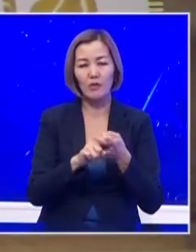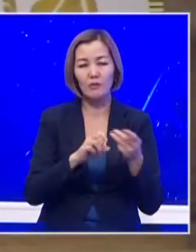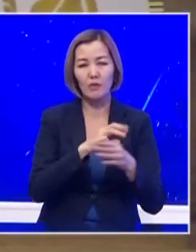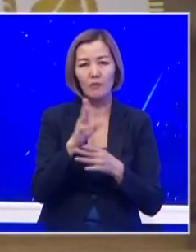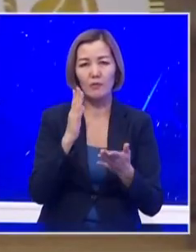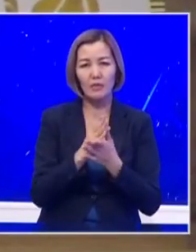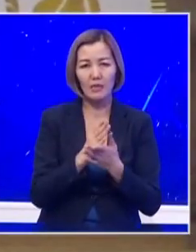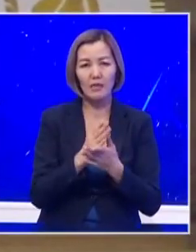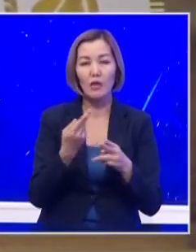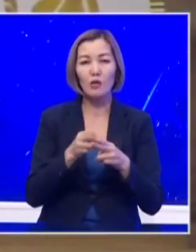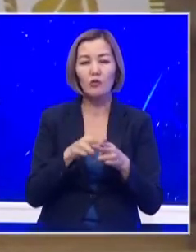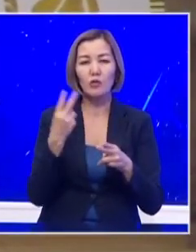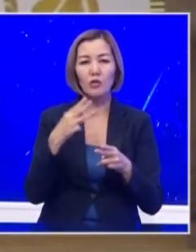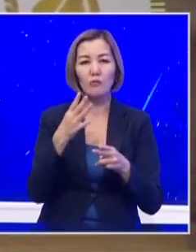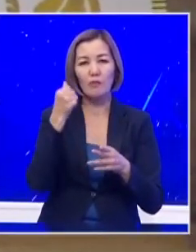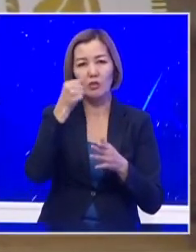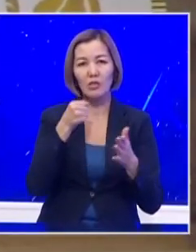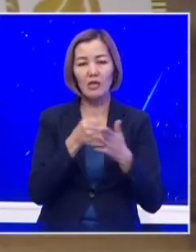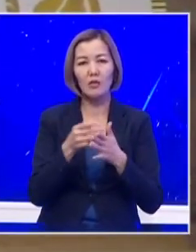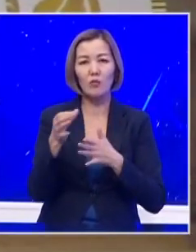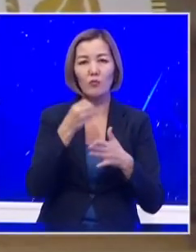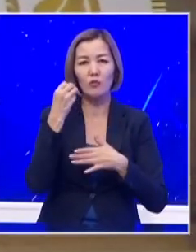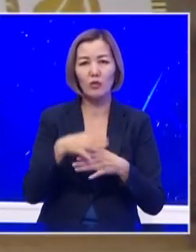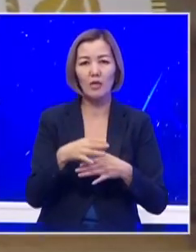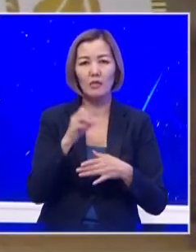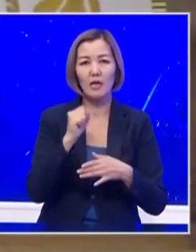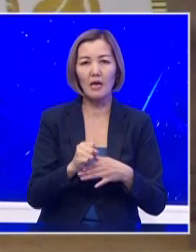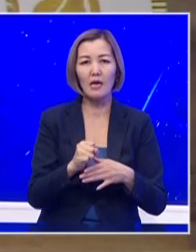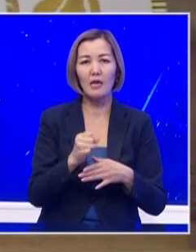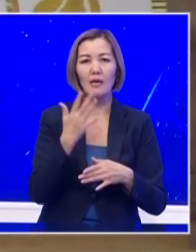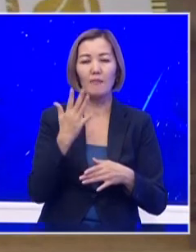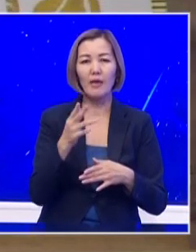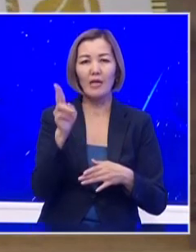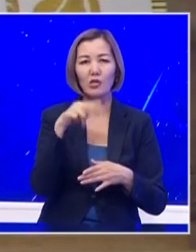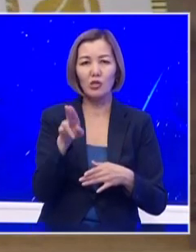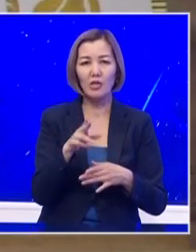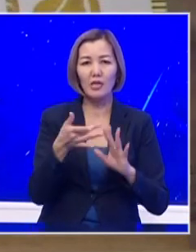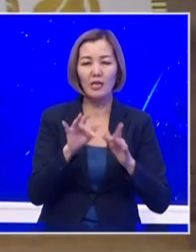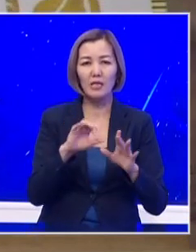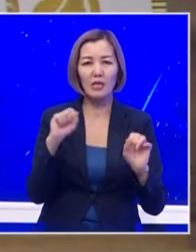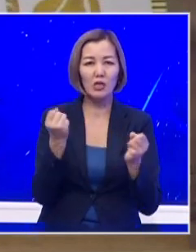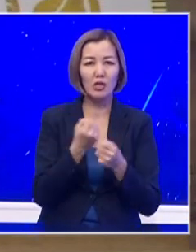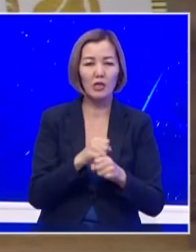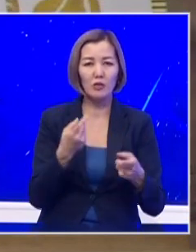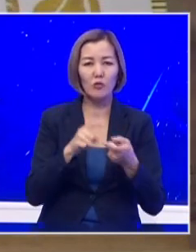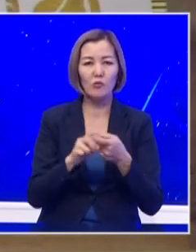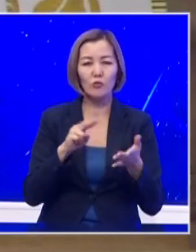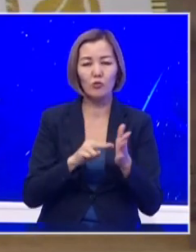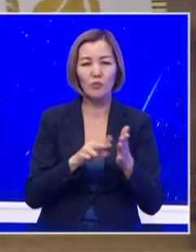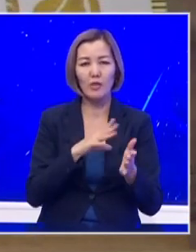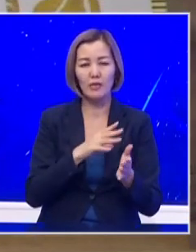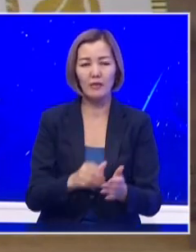етілетін болады. Сондай-ақ 2025 жылға дейін облыс орталығына 5G интернет желісіне